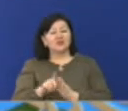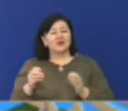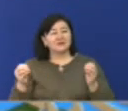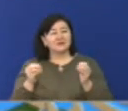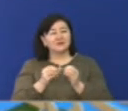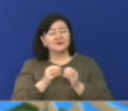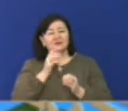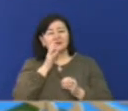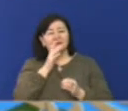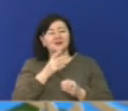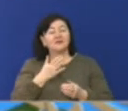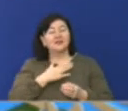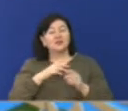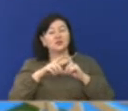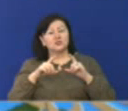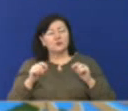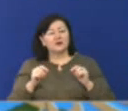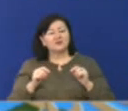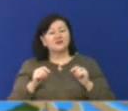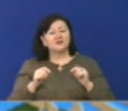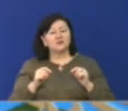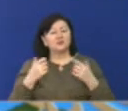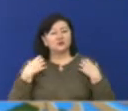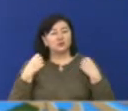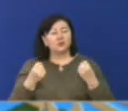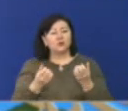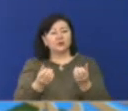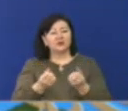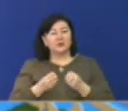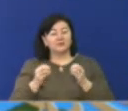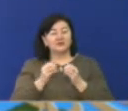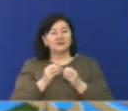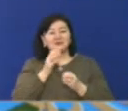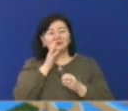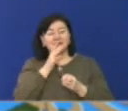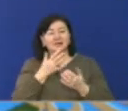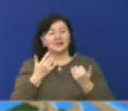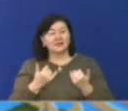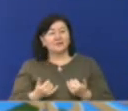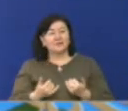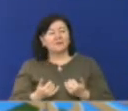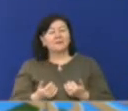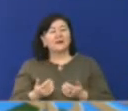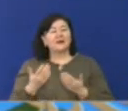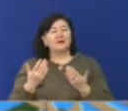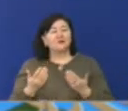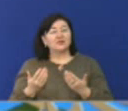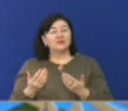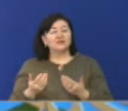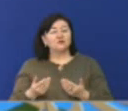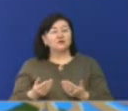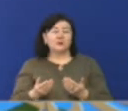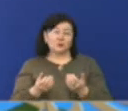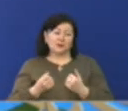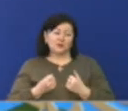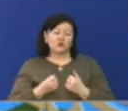В нашу спортивную школу мы принимаем ребят с 10-летнего возраста. Уже в 11-12 лет наши дети становятся кандидатами в мастера спорта по тхэквондо,